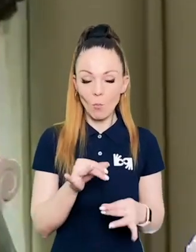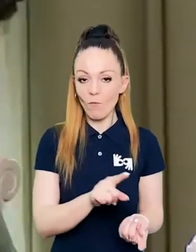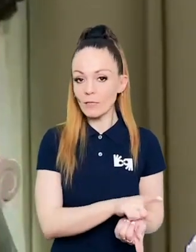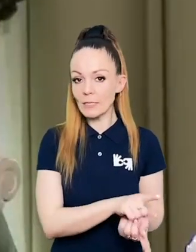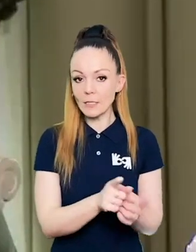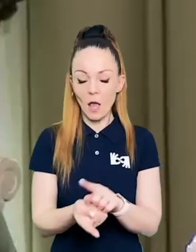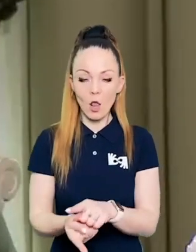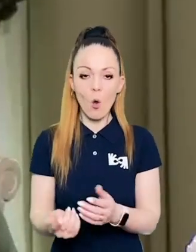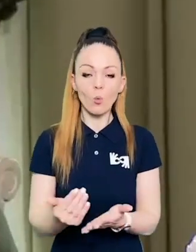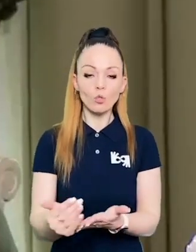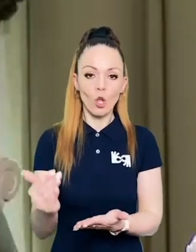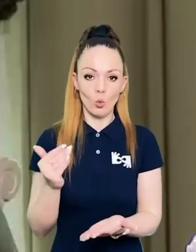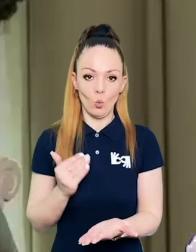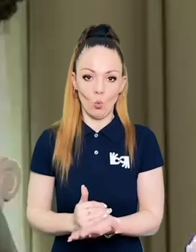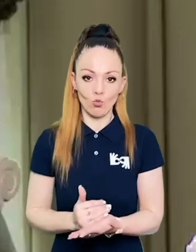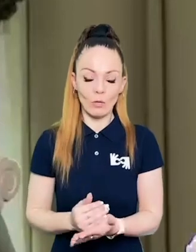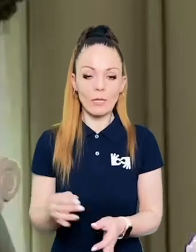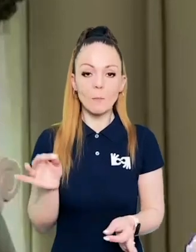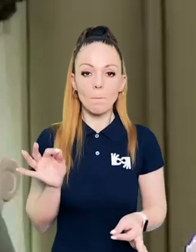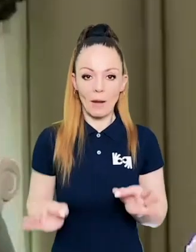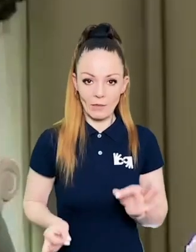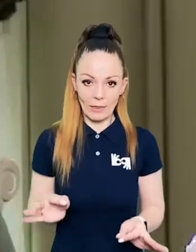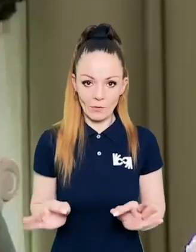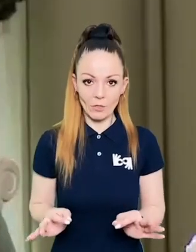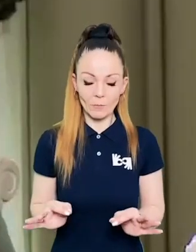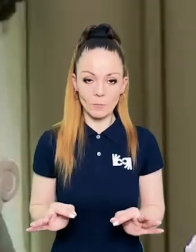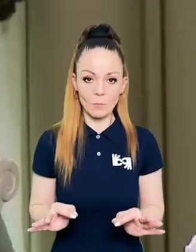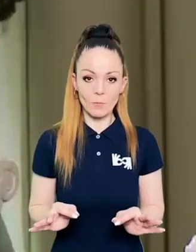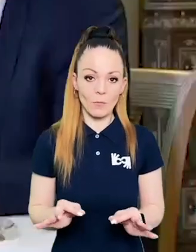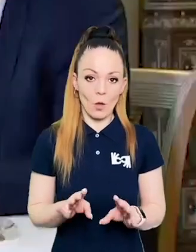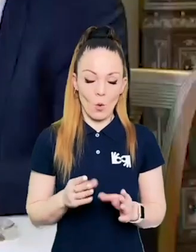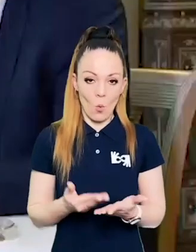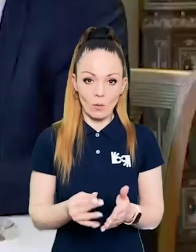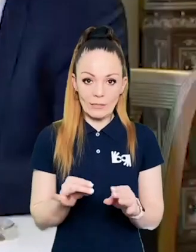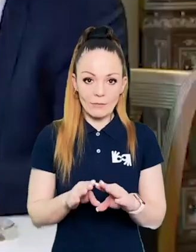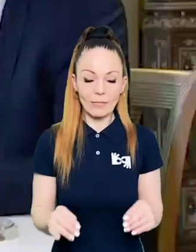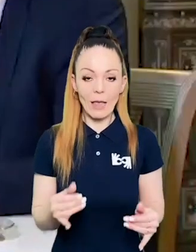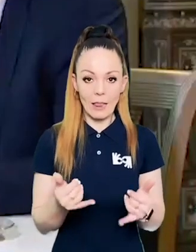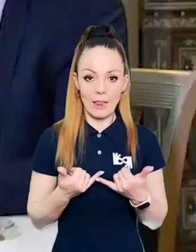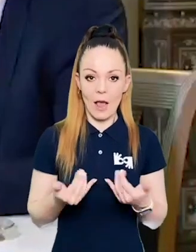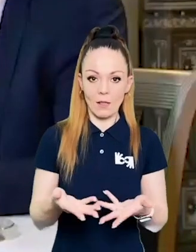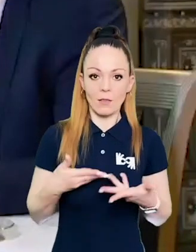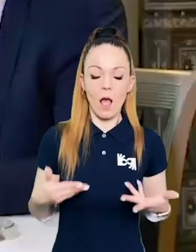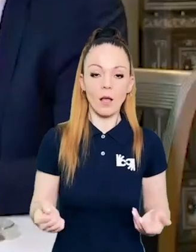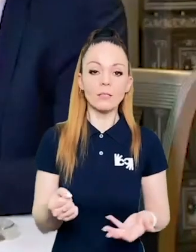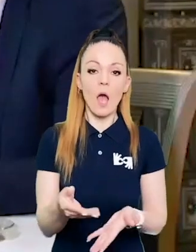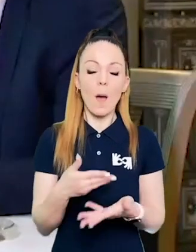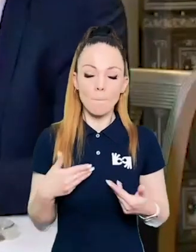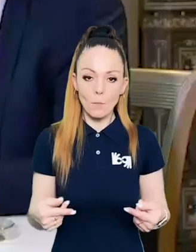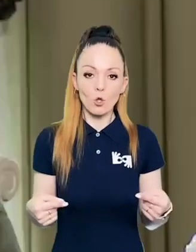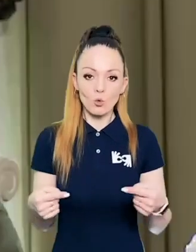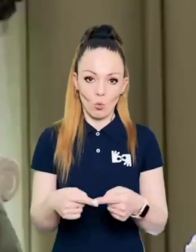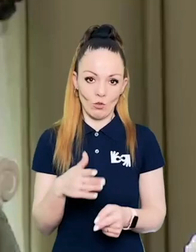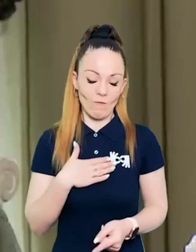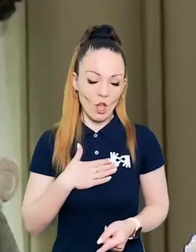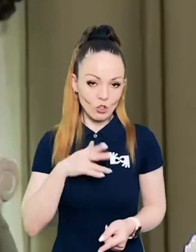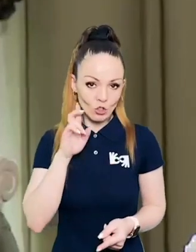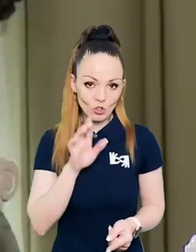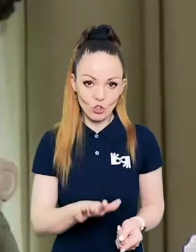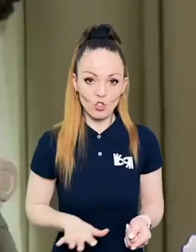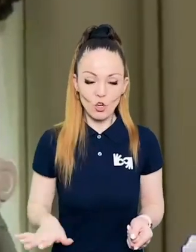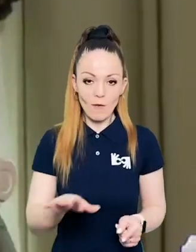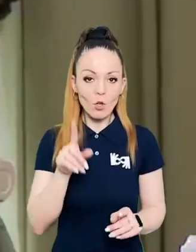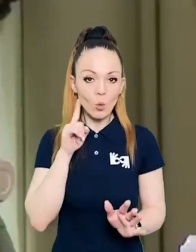розмови стала остаточна справедливість. Ось і все для нас. А ми її точно в